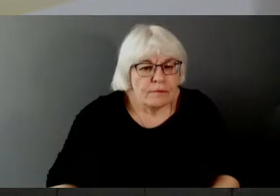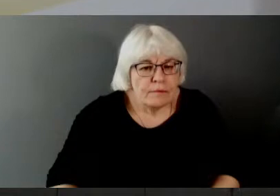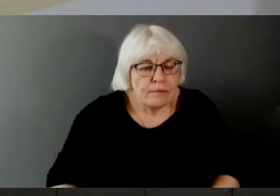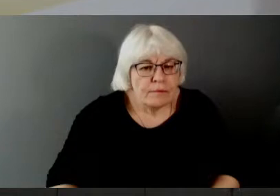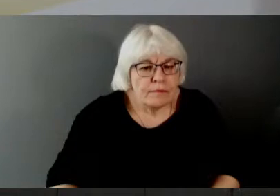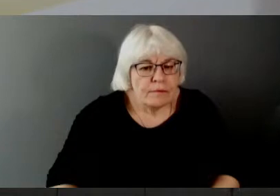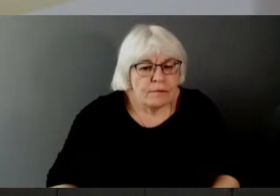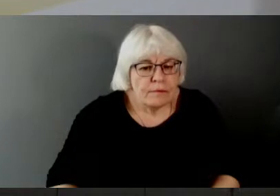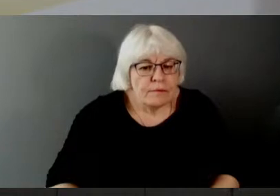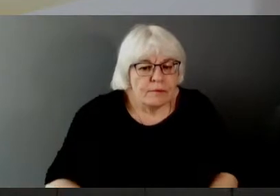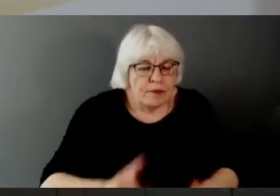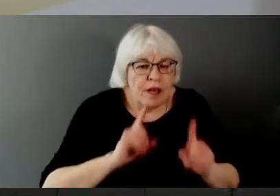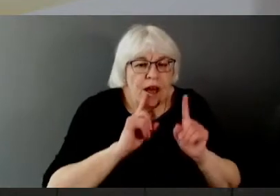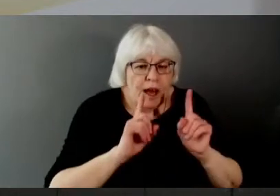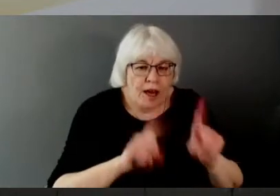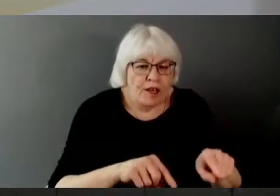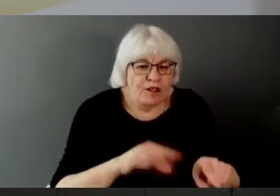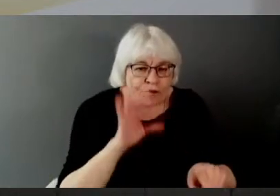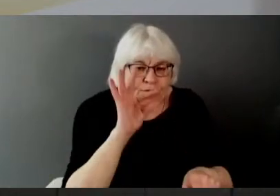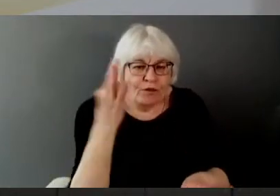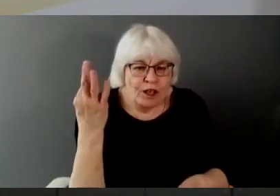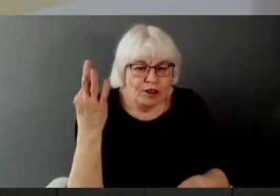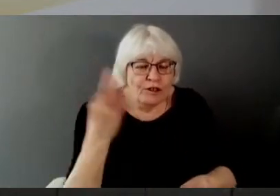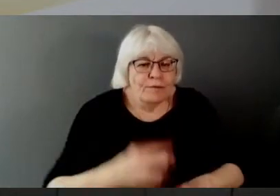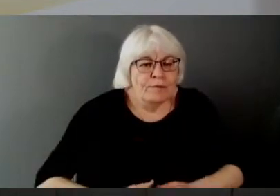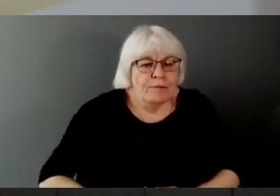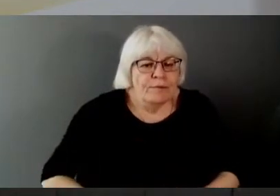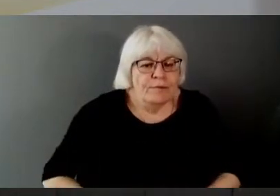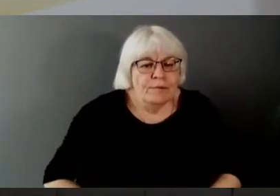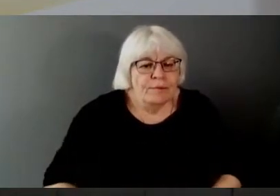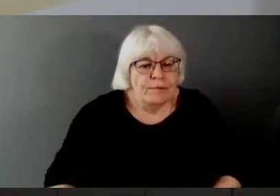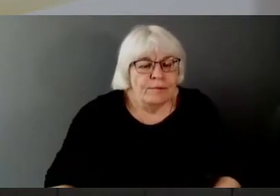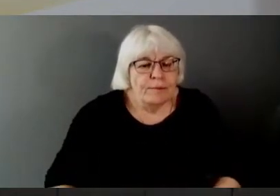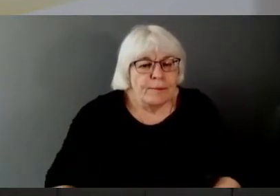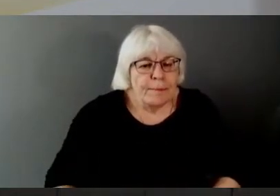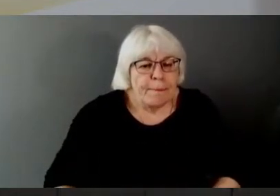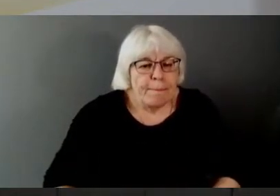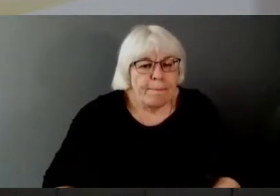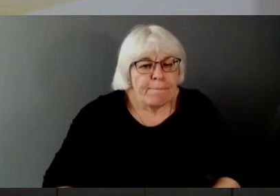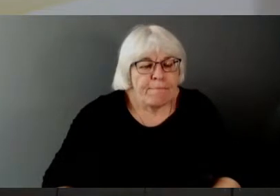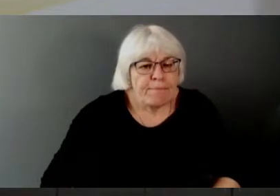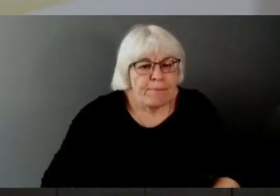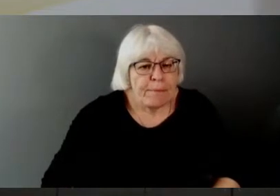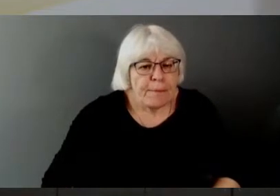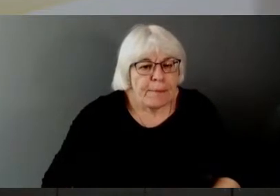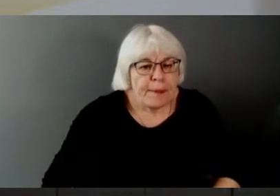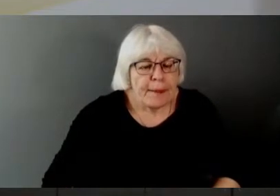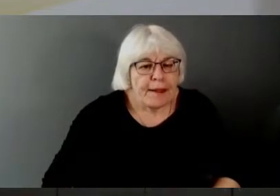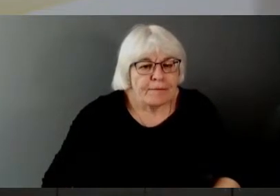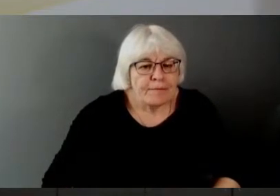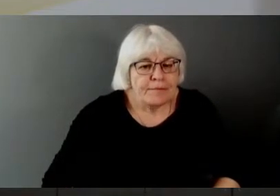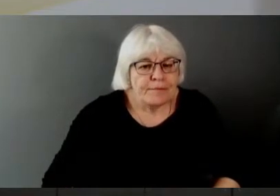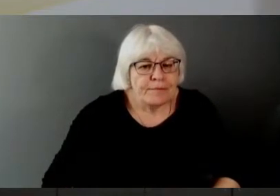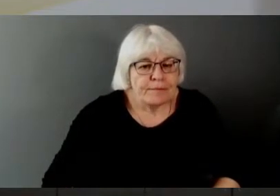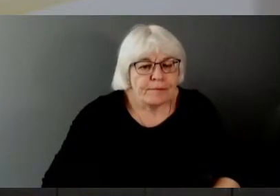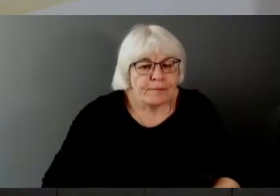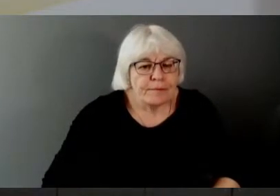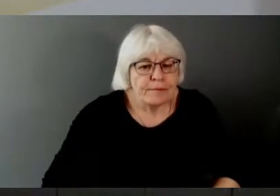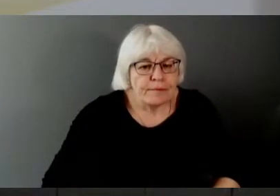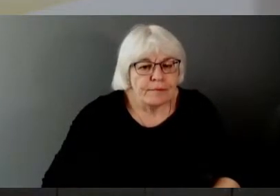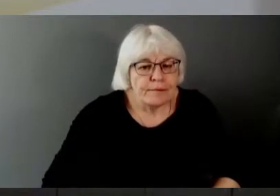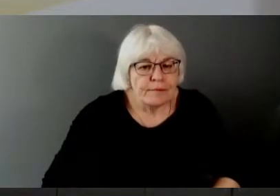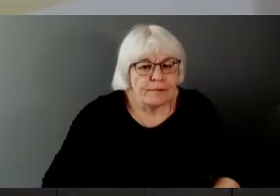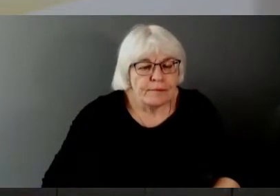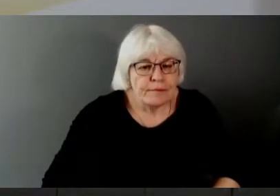va avoir plus de personnes qui peuvent faire les vaccins. Alors, les personnes qui travaillent